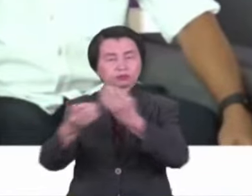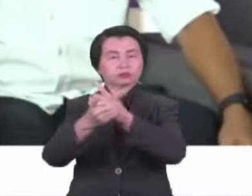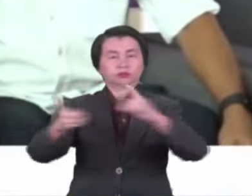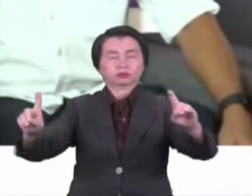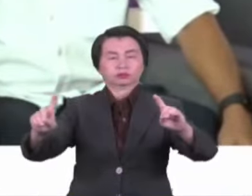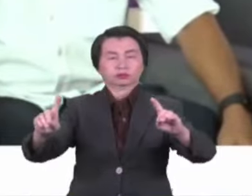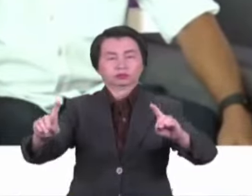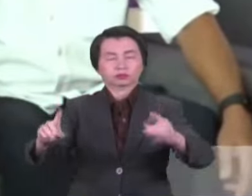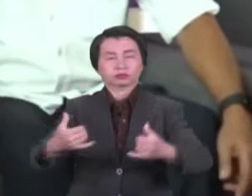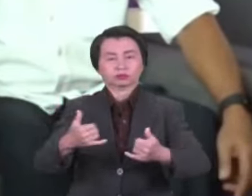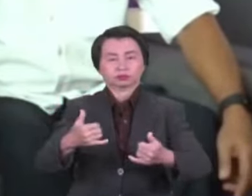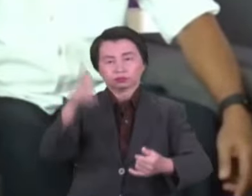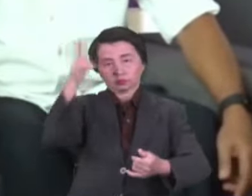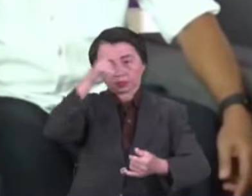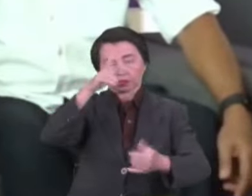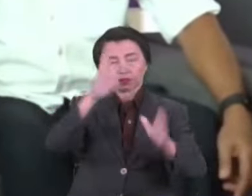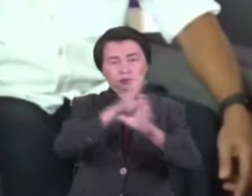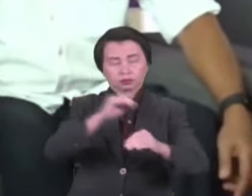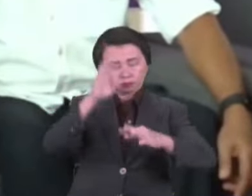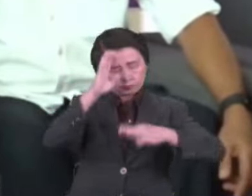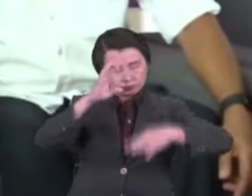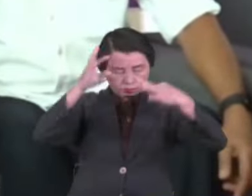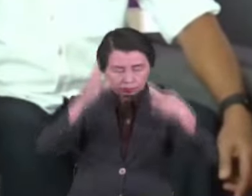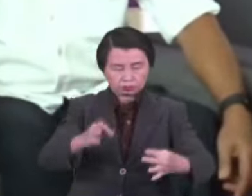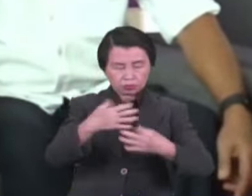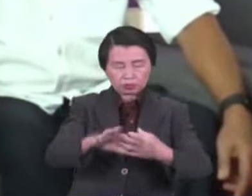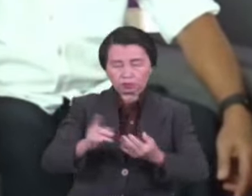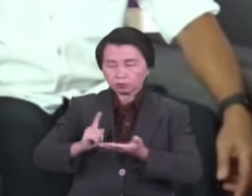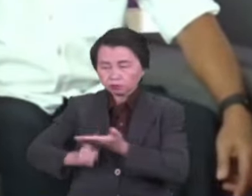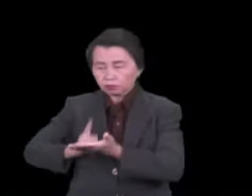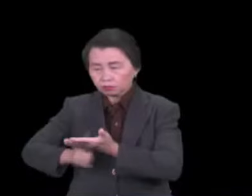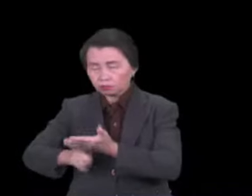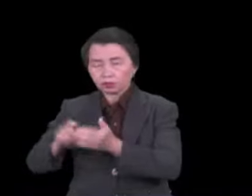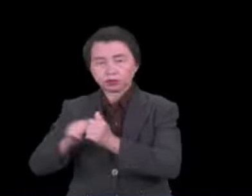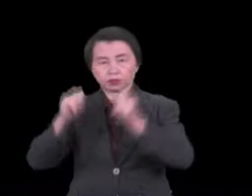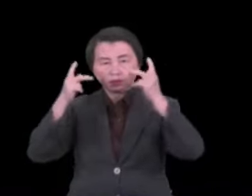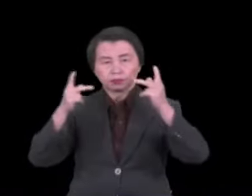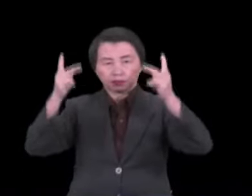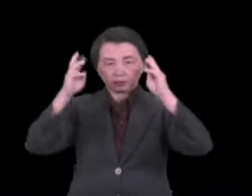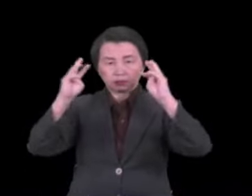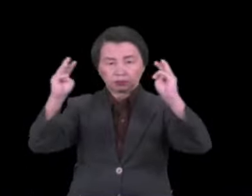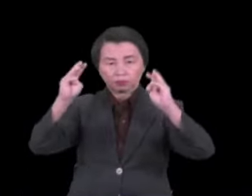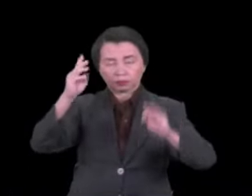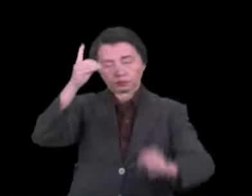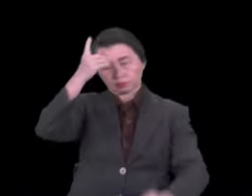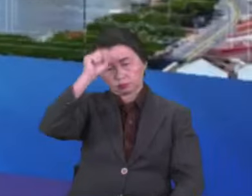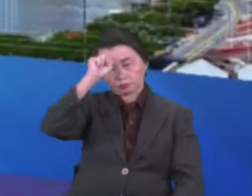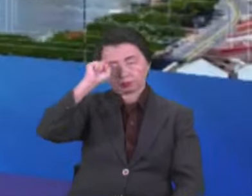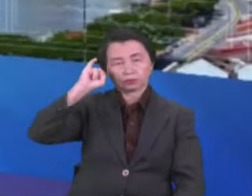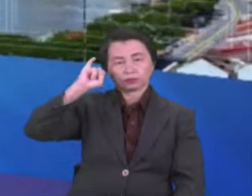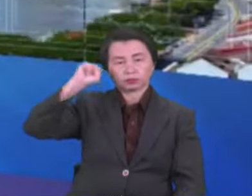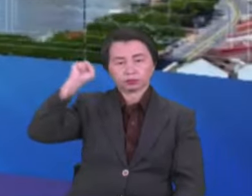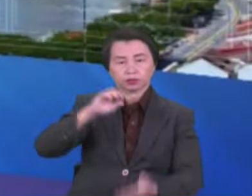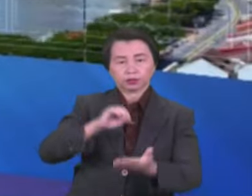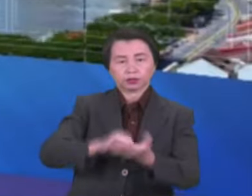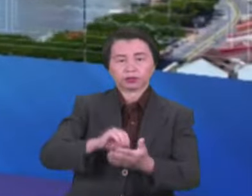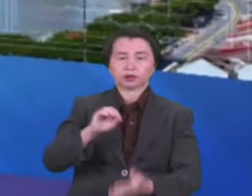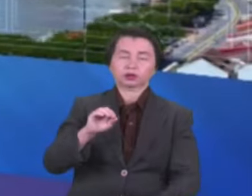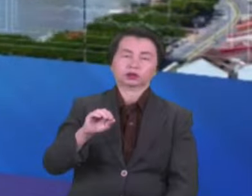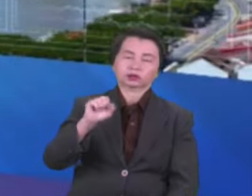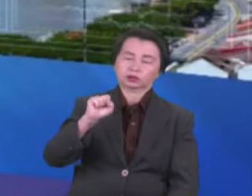demokrasi. Jelasnya, kerajaan negeri mengambil keputusan itu selepas berbincang bersama Perdana Menteri Datuk Seri Ismail Sabri Yaakob di